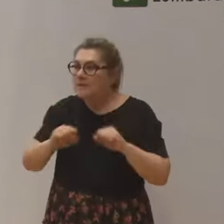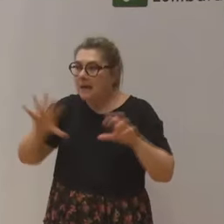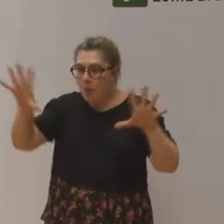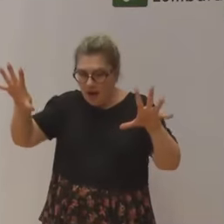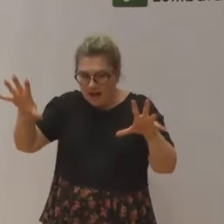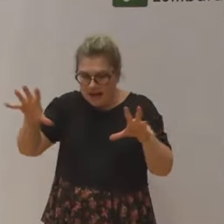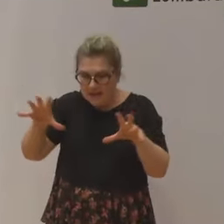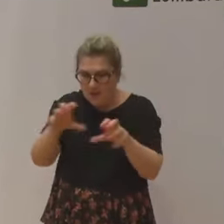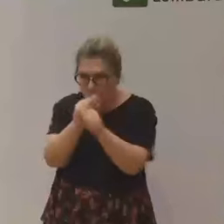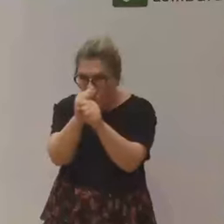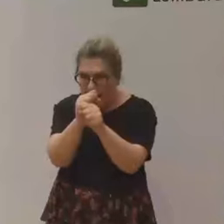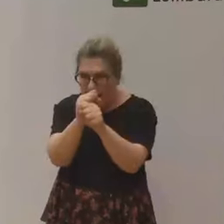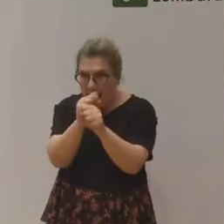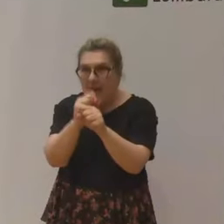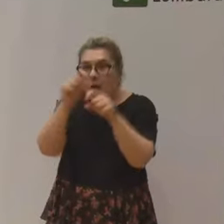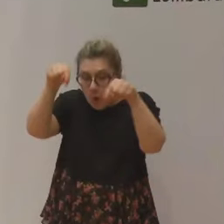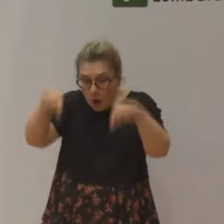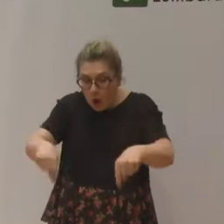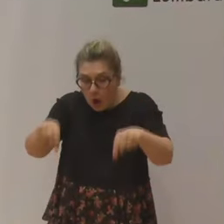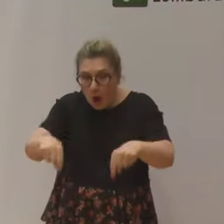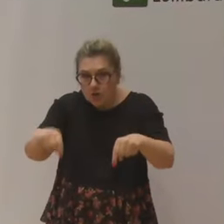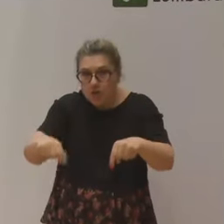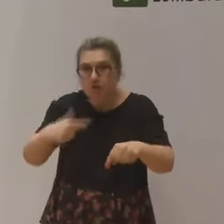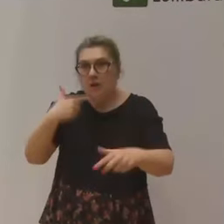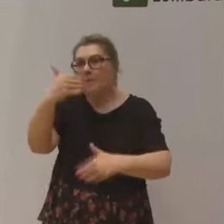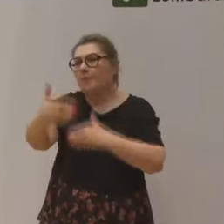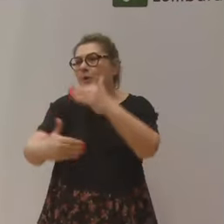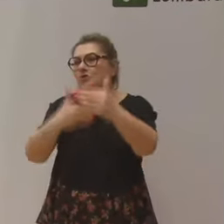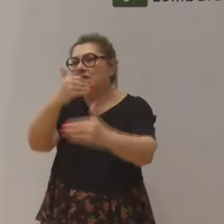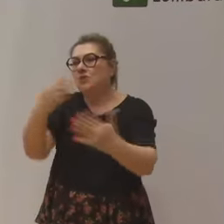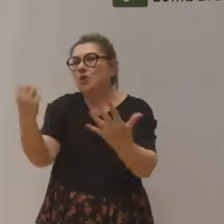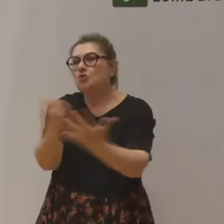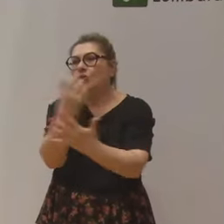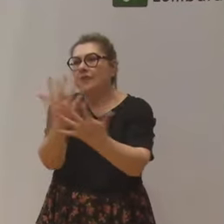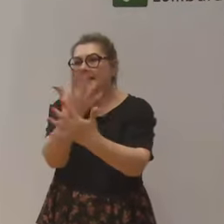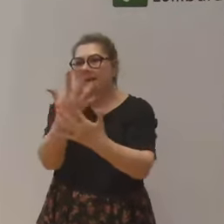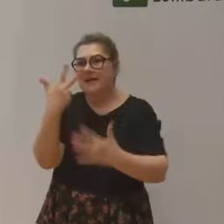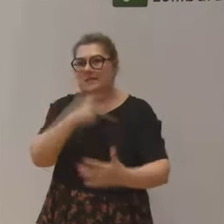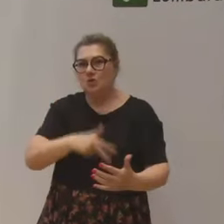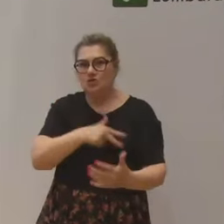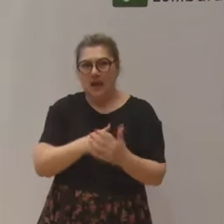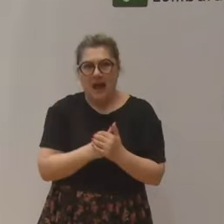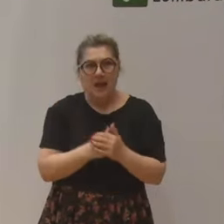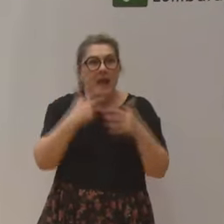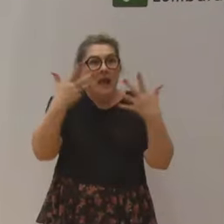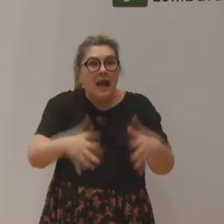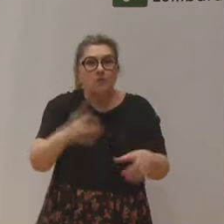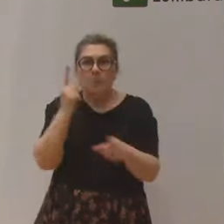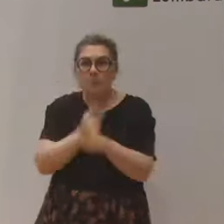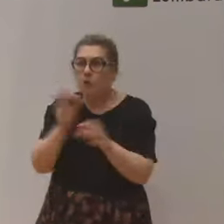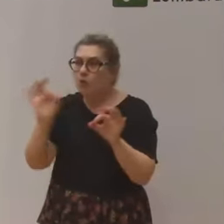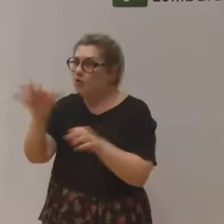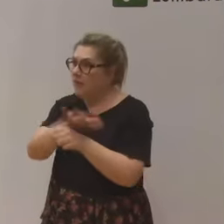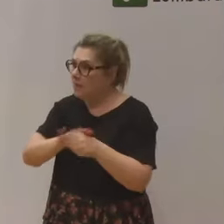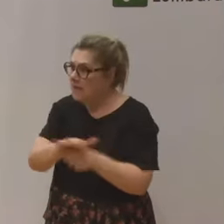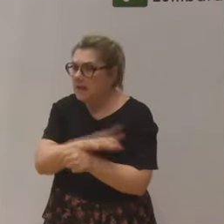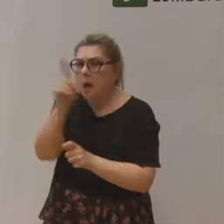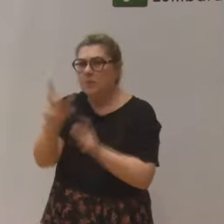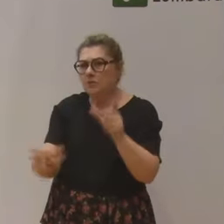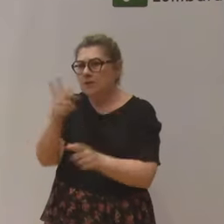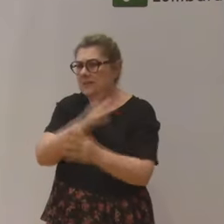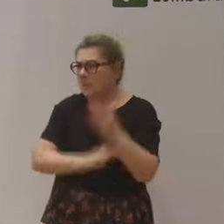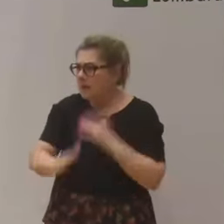condensare quello che oggi è il processo di innovazione sociale di cui hanno bisogno le famiglie, le persone